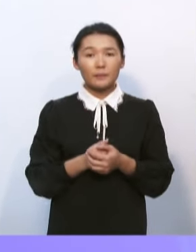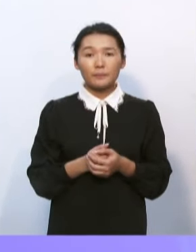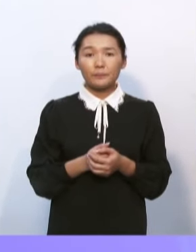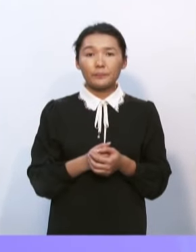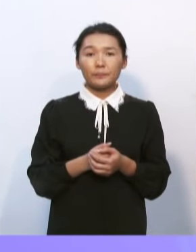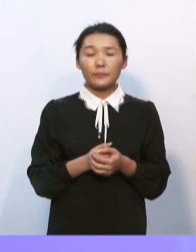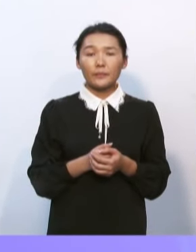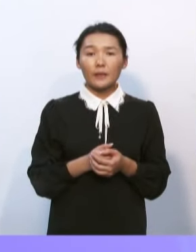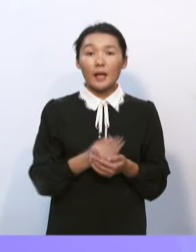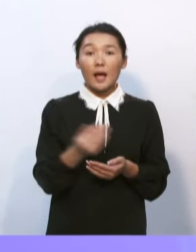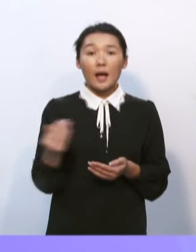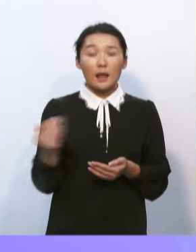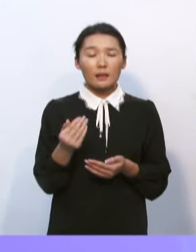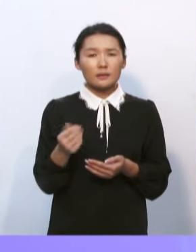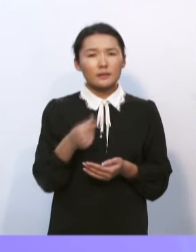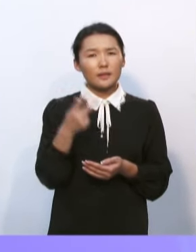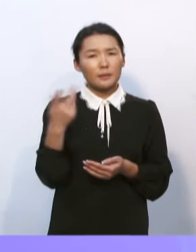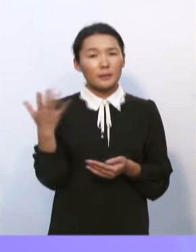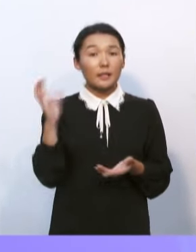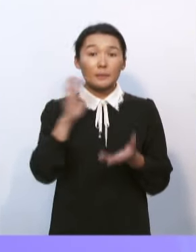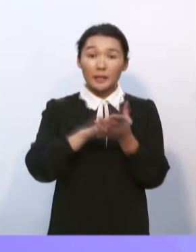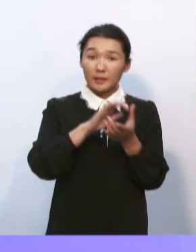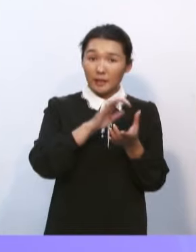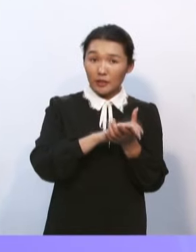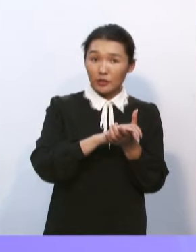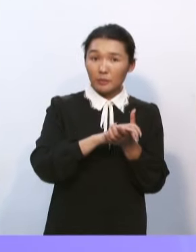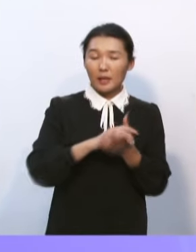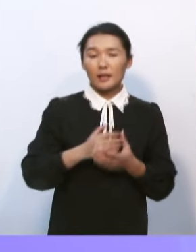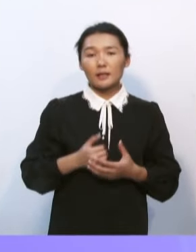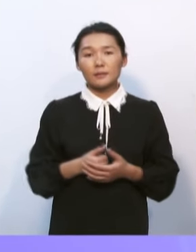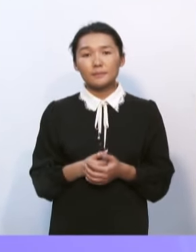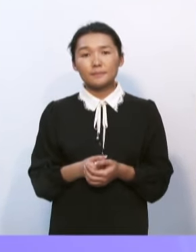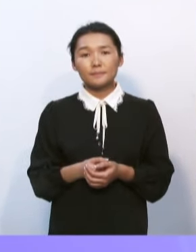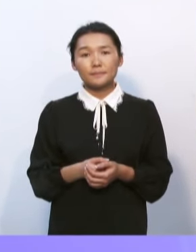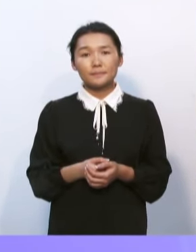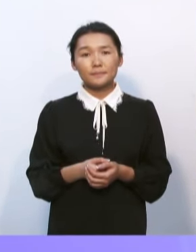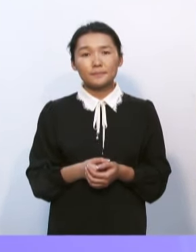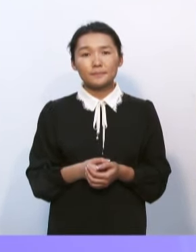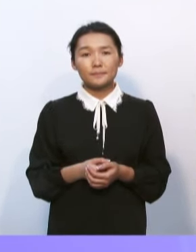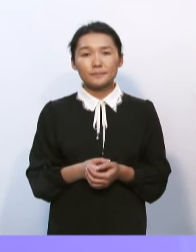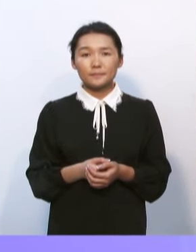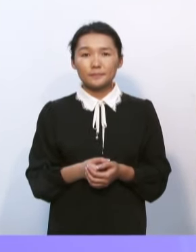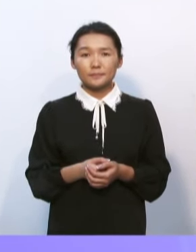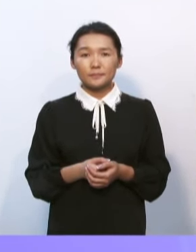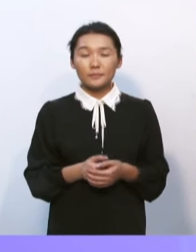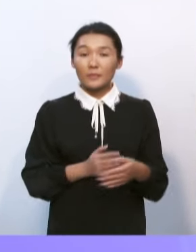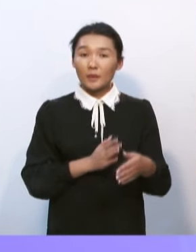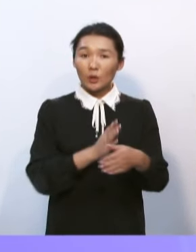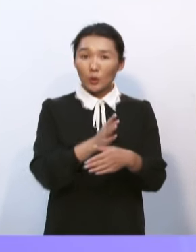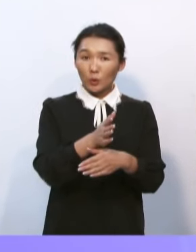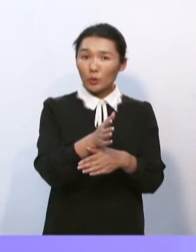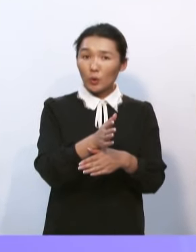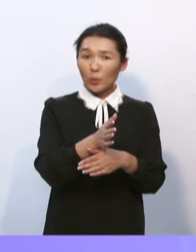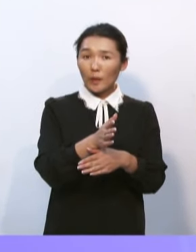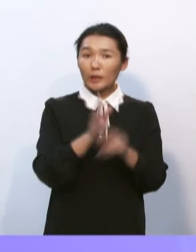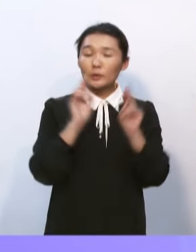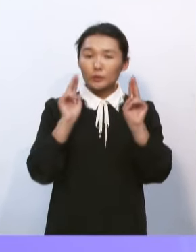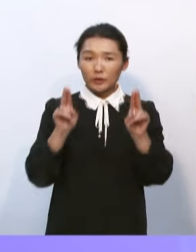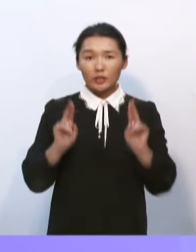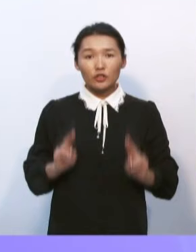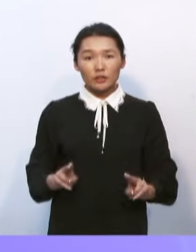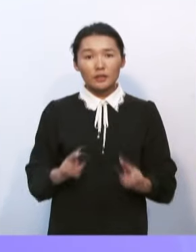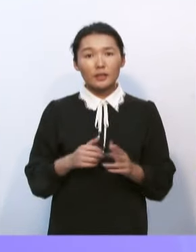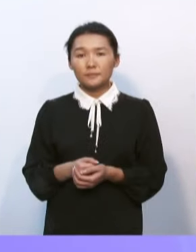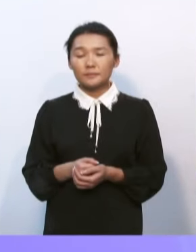Алардын кээ бирлери менен таанышып алалы. Konoko baruunun ereceleri.